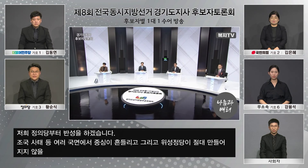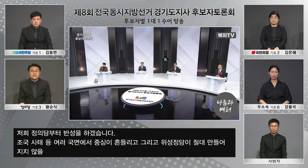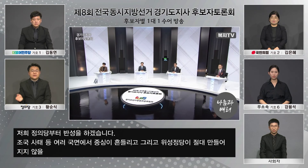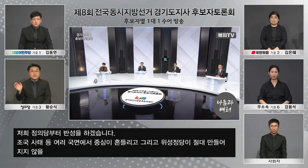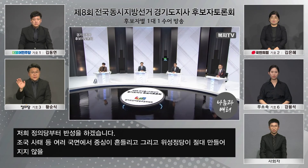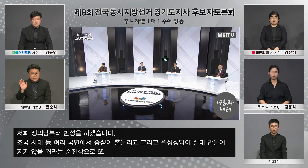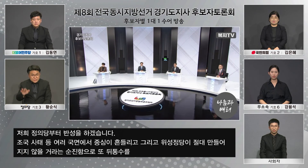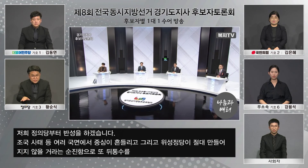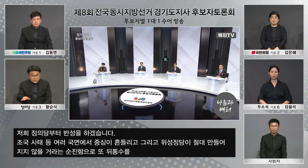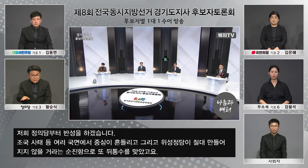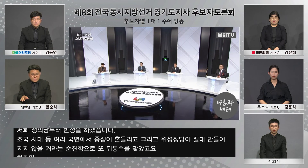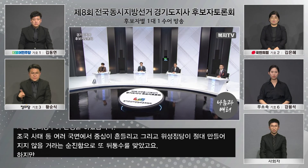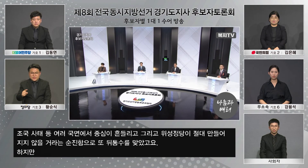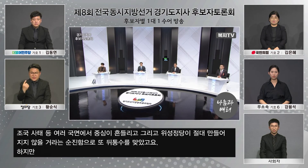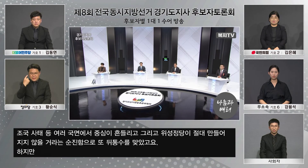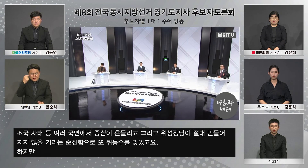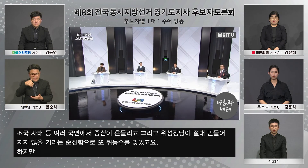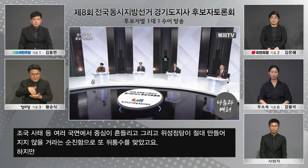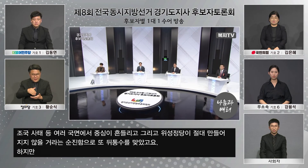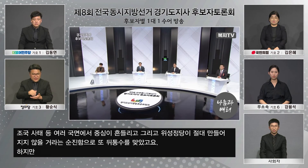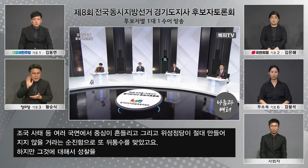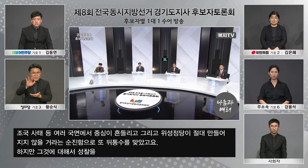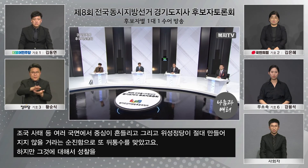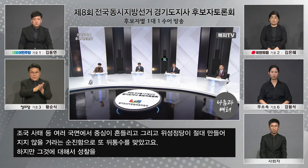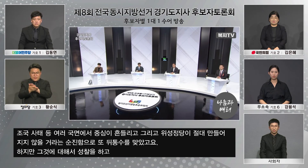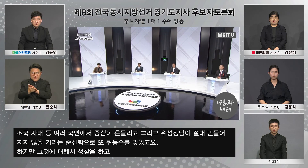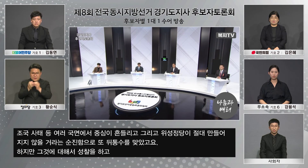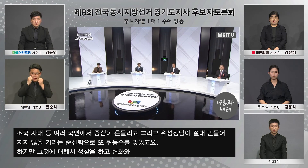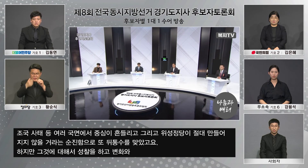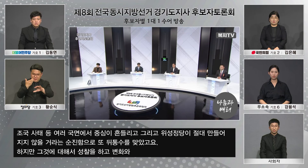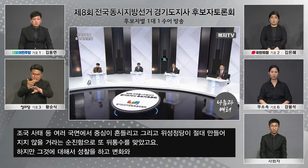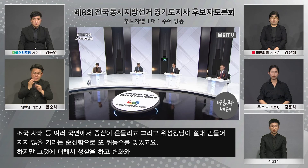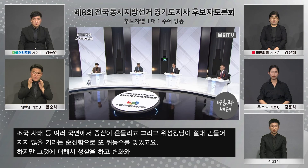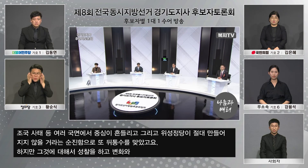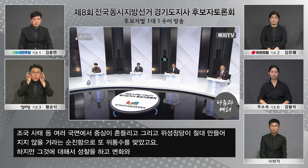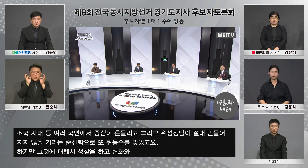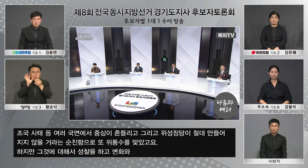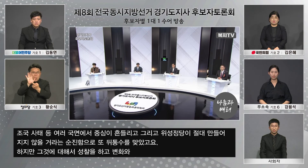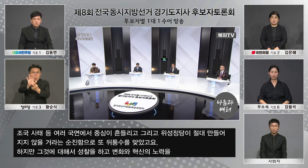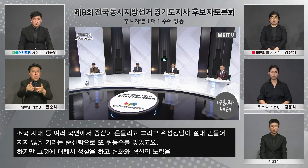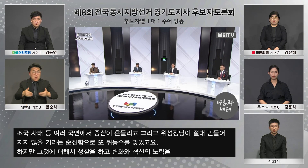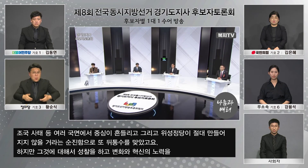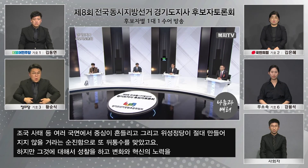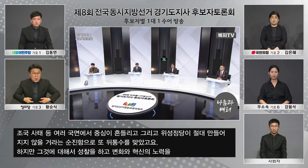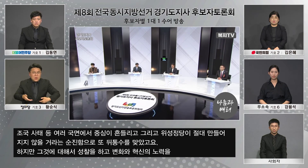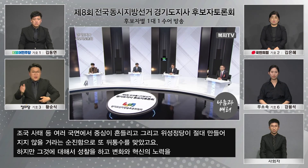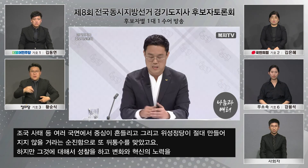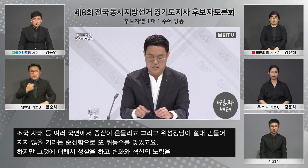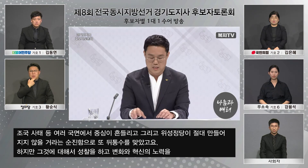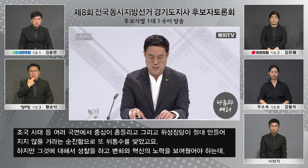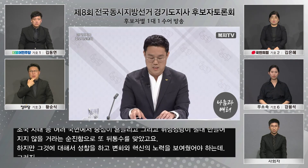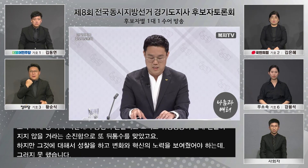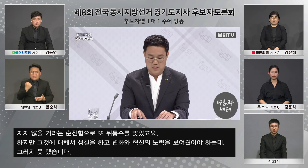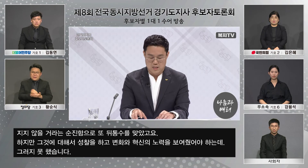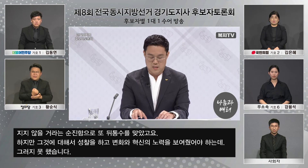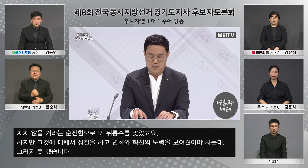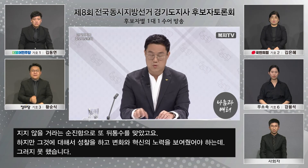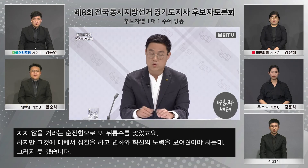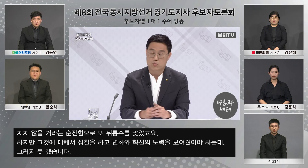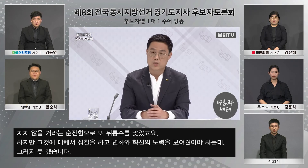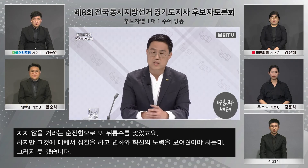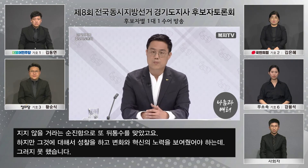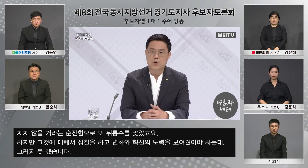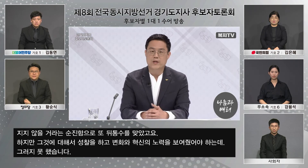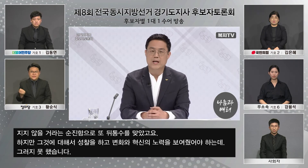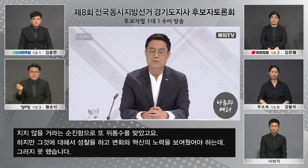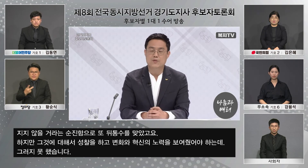그것에 대해서 성찰을 하고 변화와 혁신의 노력을 보여줬어야 하는데 그러지 못했습니다. 또한